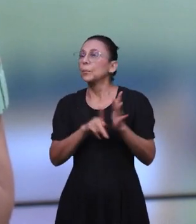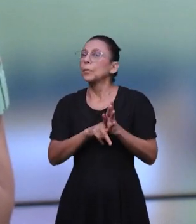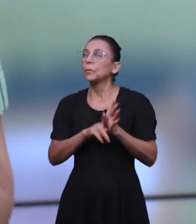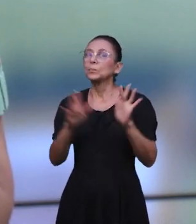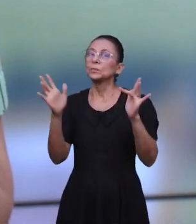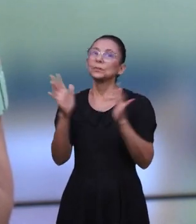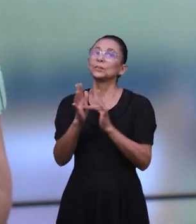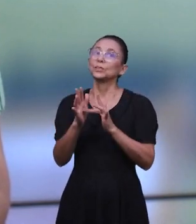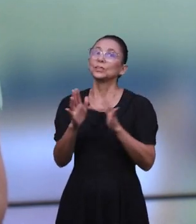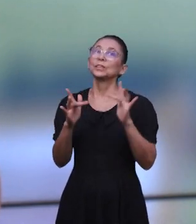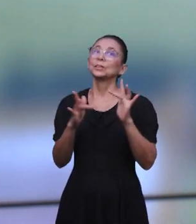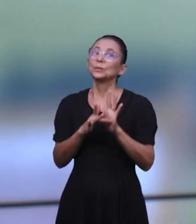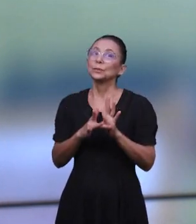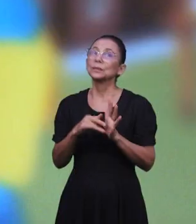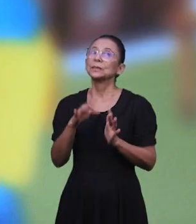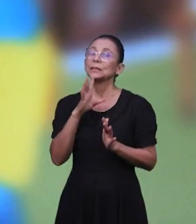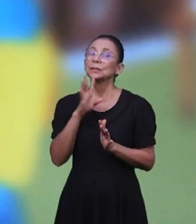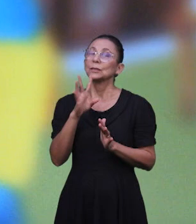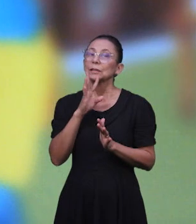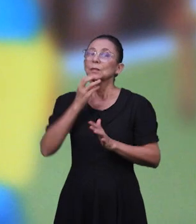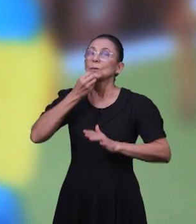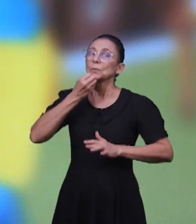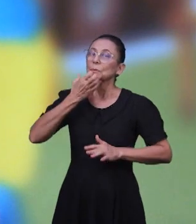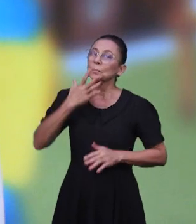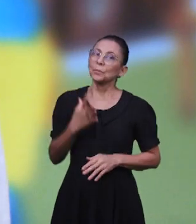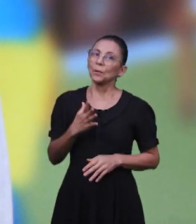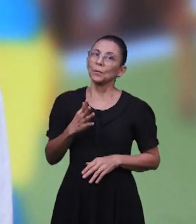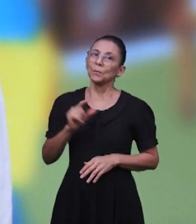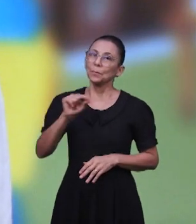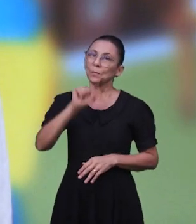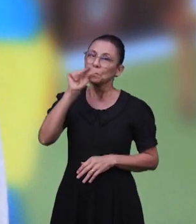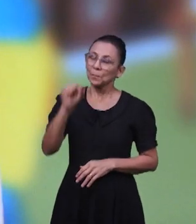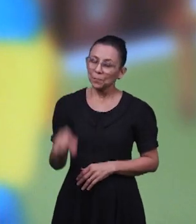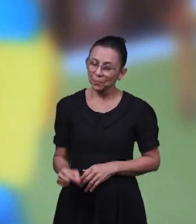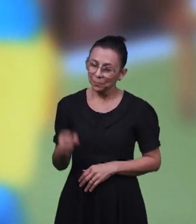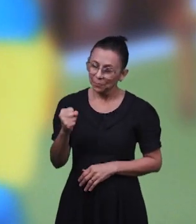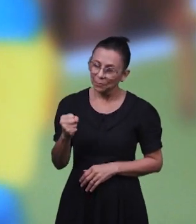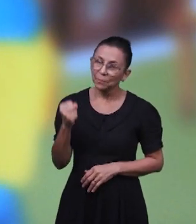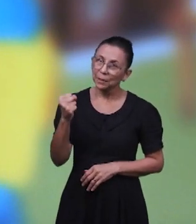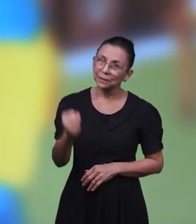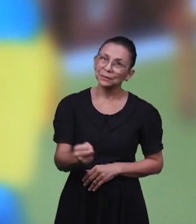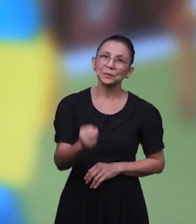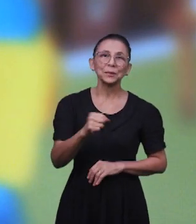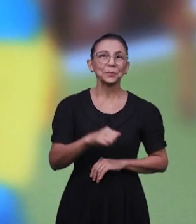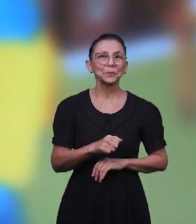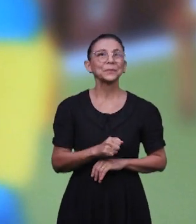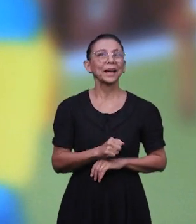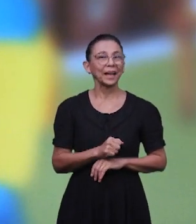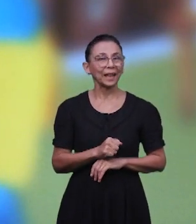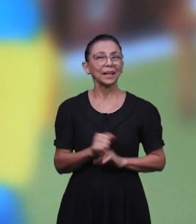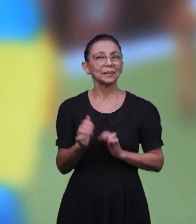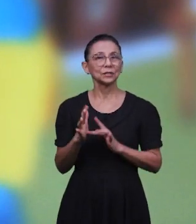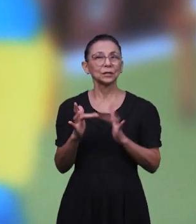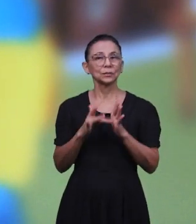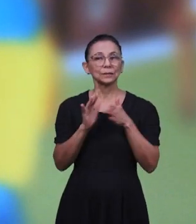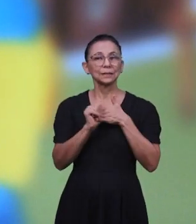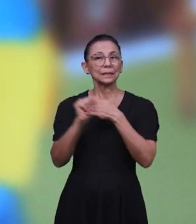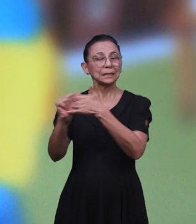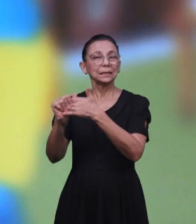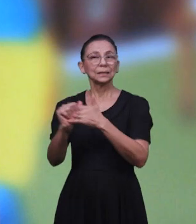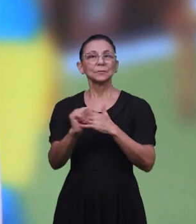entend la voix du bon berger. C'est la voix du bon berger qui guide son